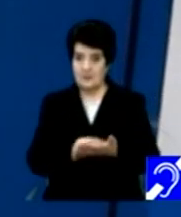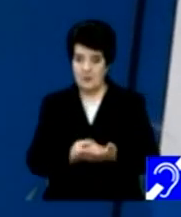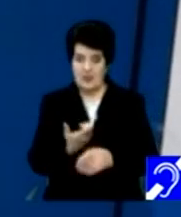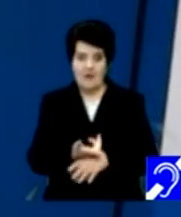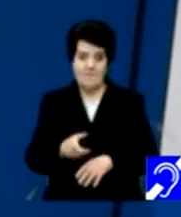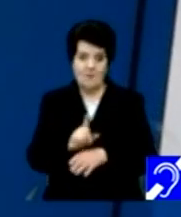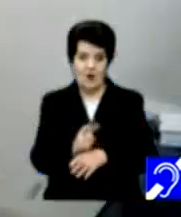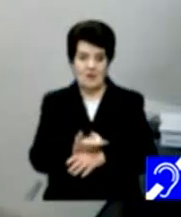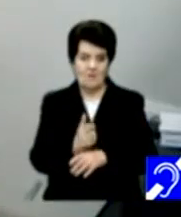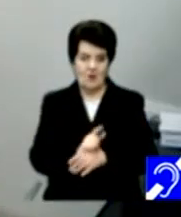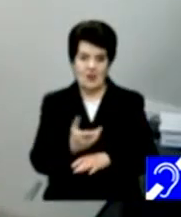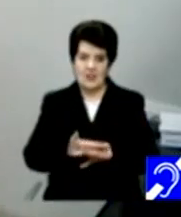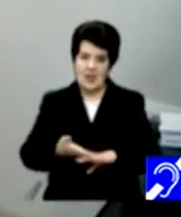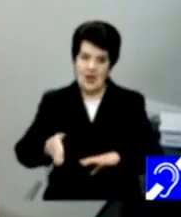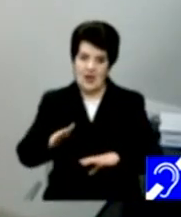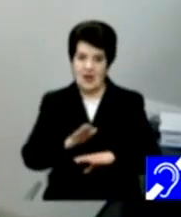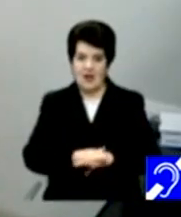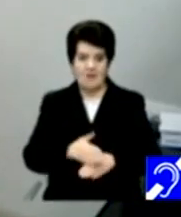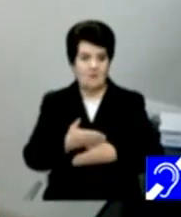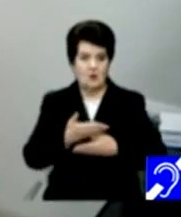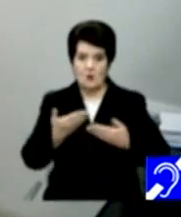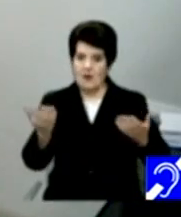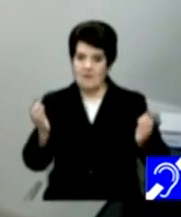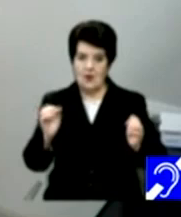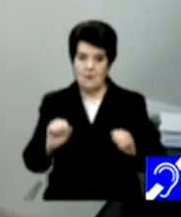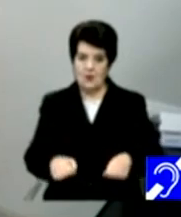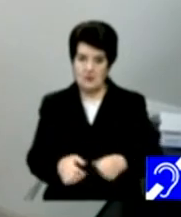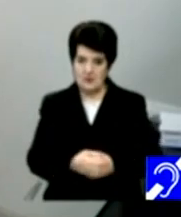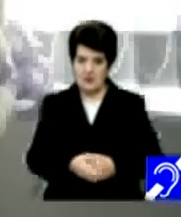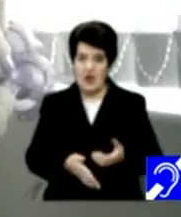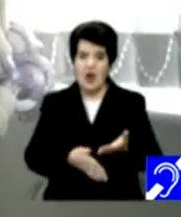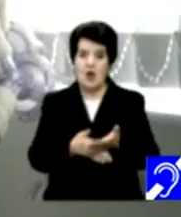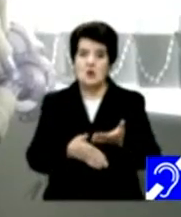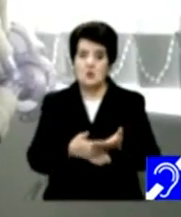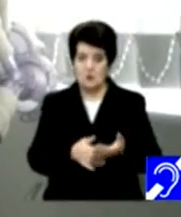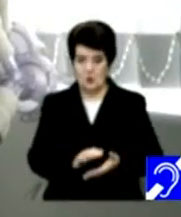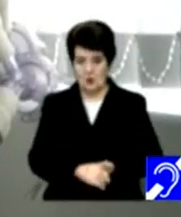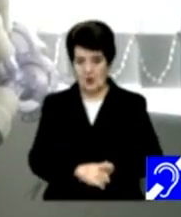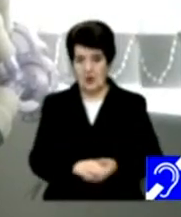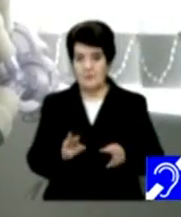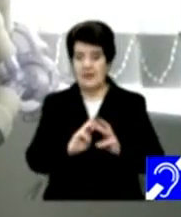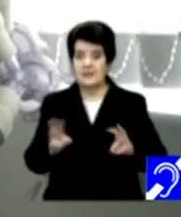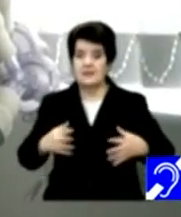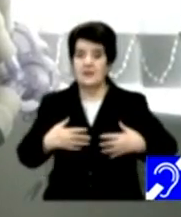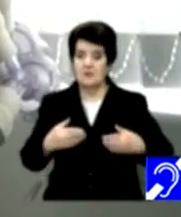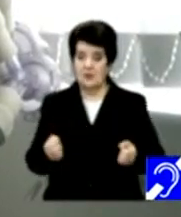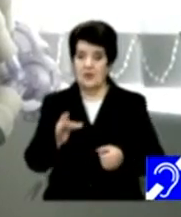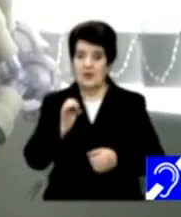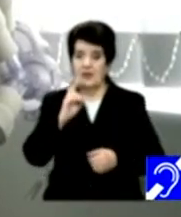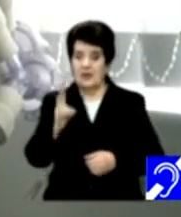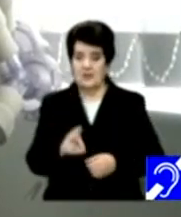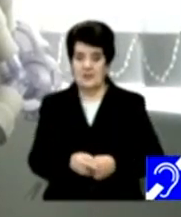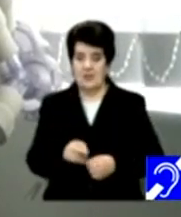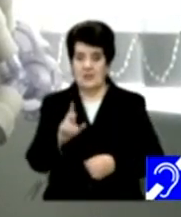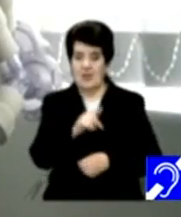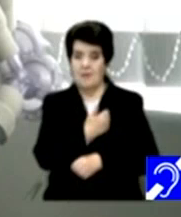foarte, foarte gravă. Noi nu avem posibilități ca să le acordăm ajutor. Ministerul Sănătății neagă că ar fi lipsă de cadre medicale